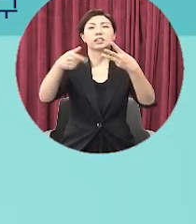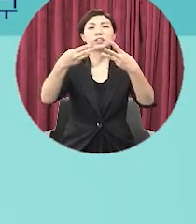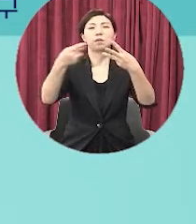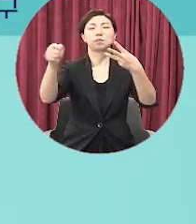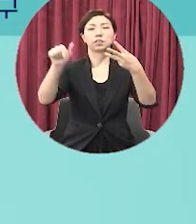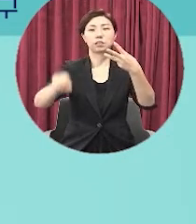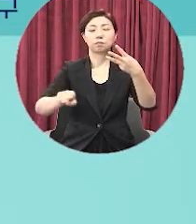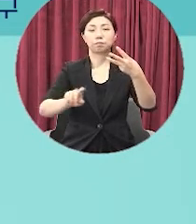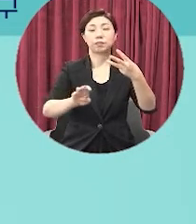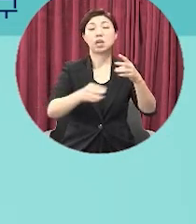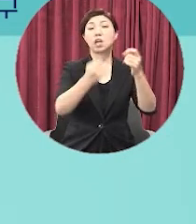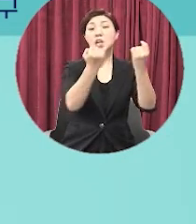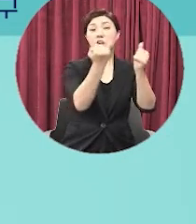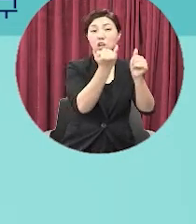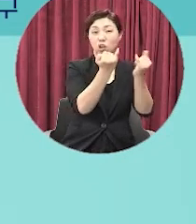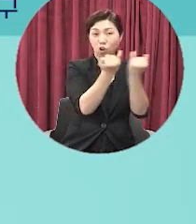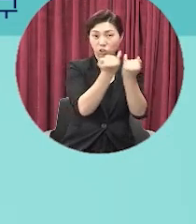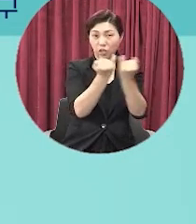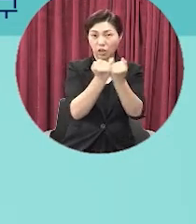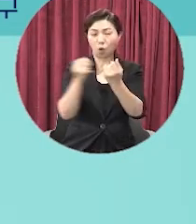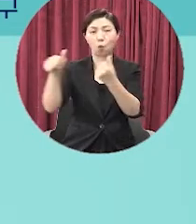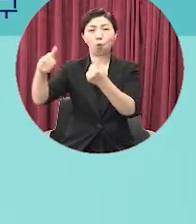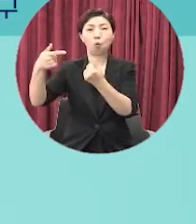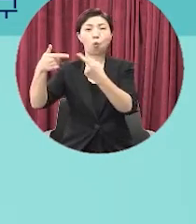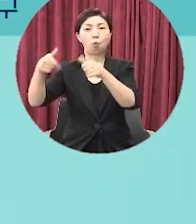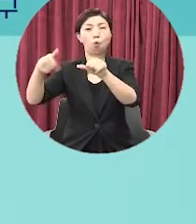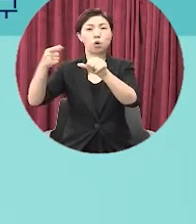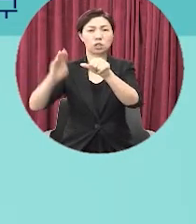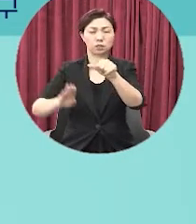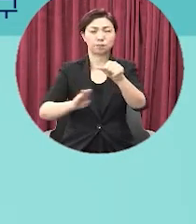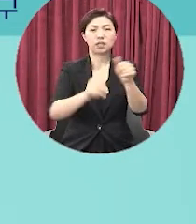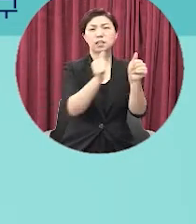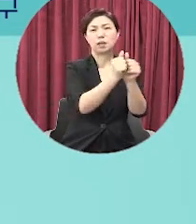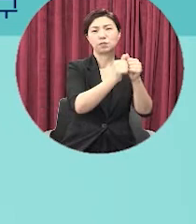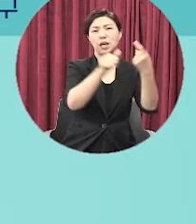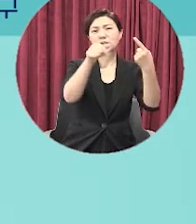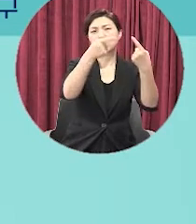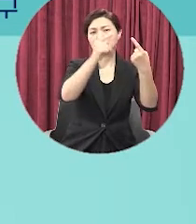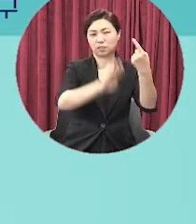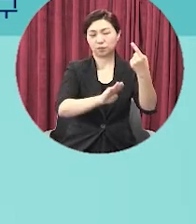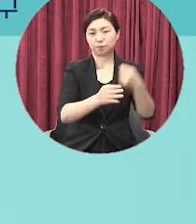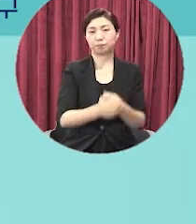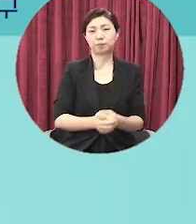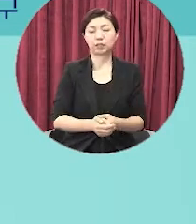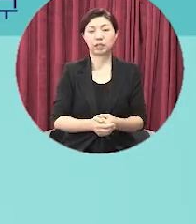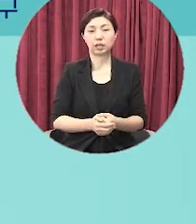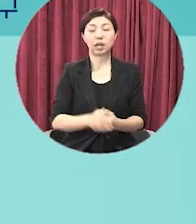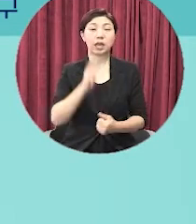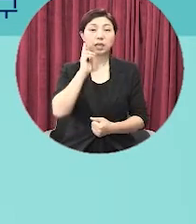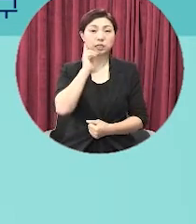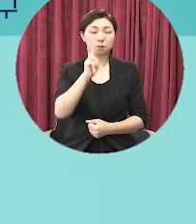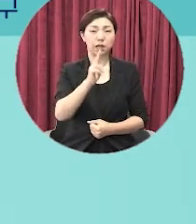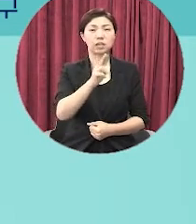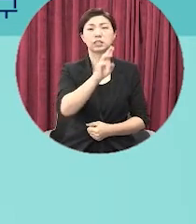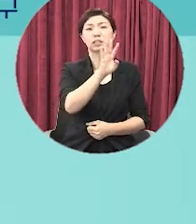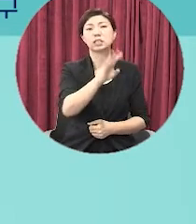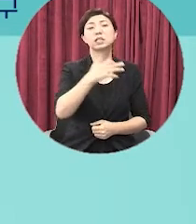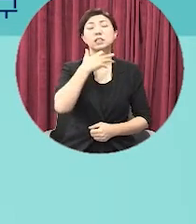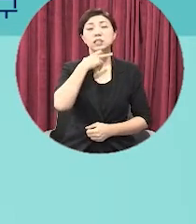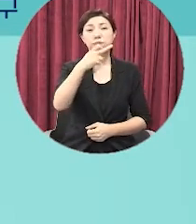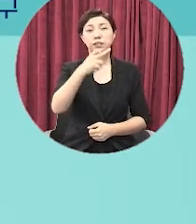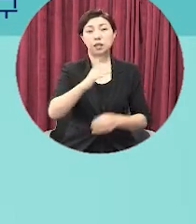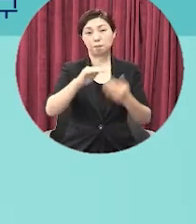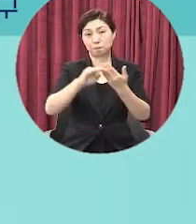여자에서는 5급 의 비율이 높았습니다 경증 비율은 약 55.2% 12세 이상 18세 미만의